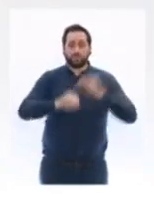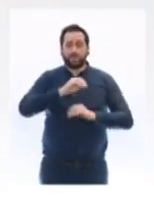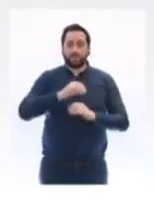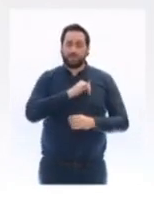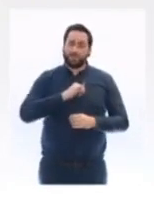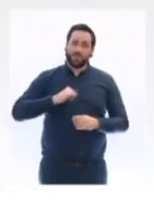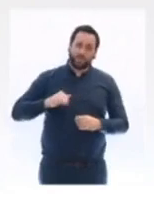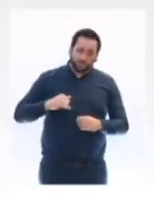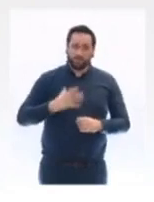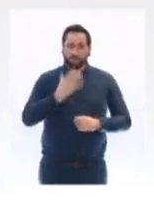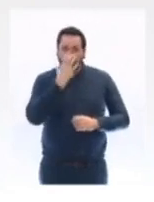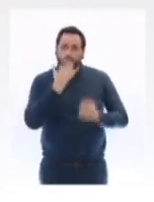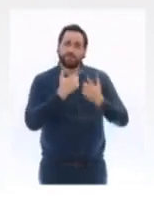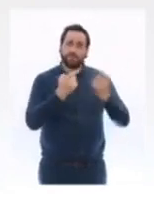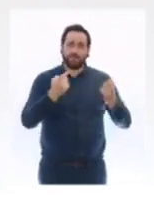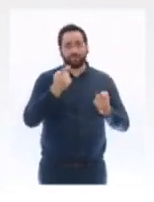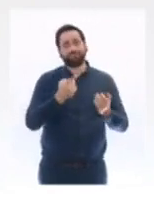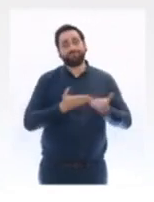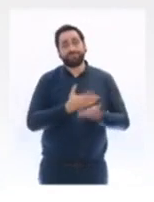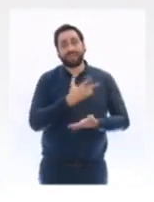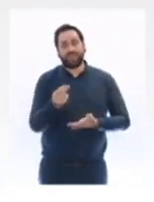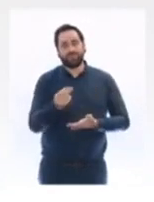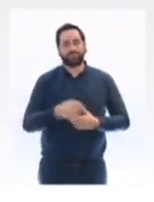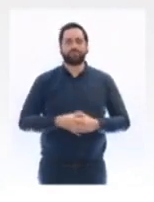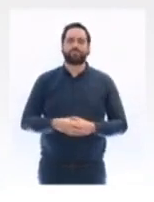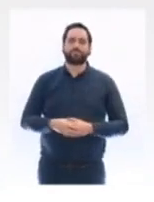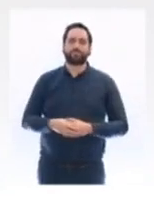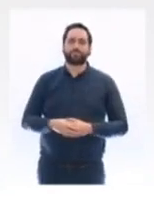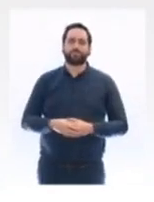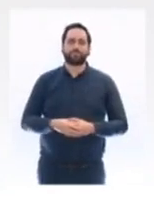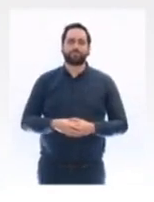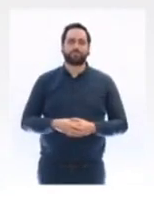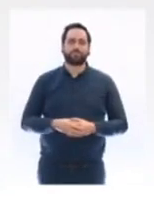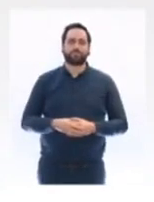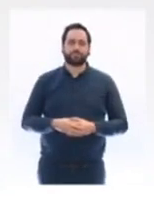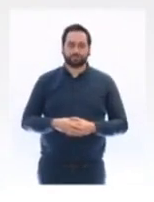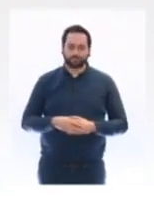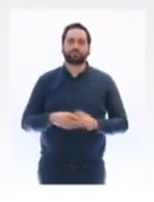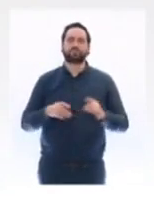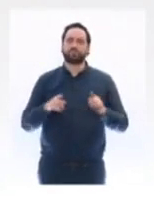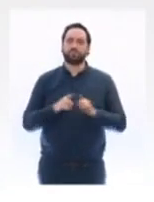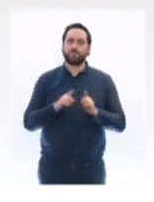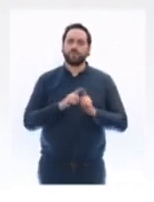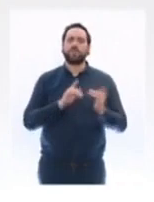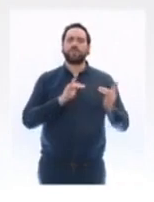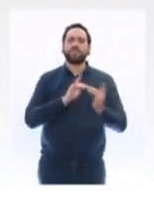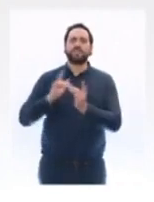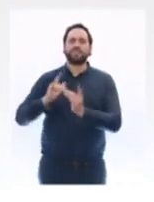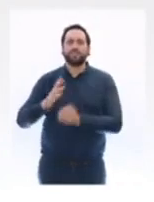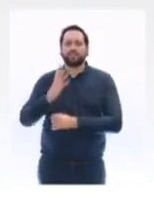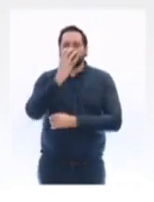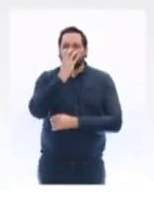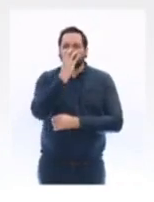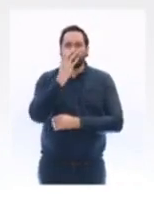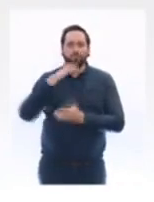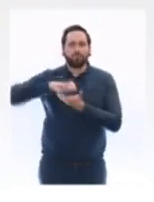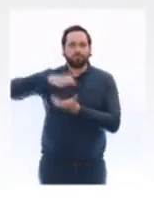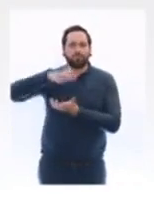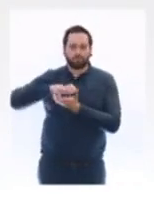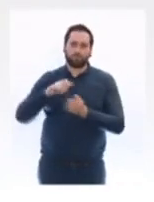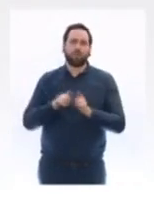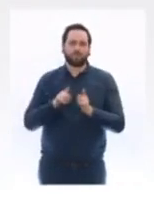ailleurs, 40 évacuations sanitaires ont déjà eu lieu des régions les plus soumises à la contrainte sanitaire, je pense à la région Aura,